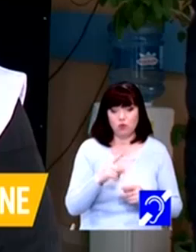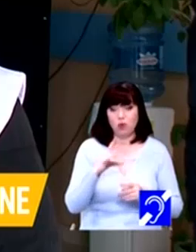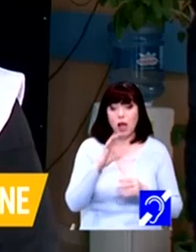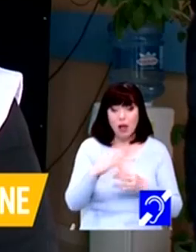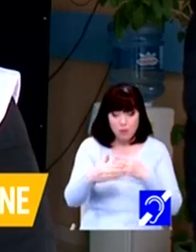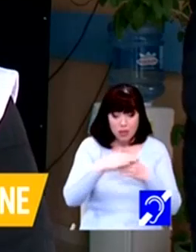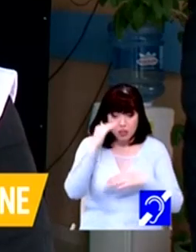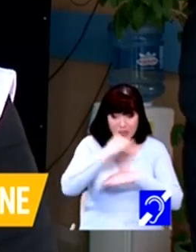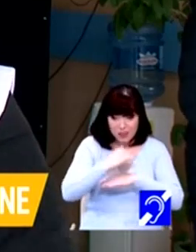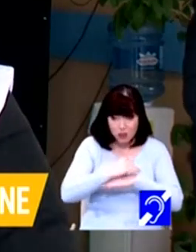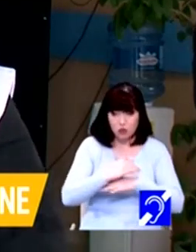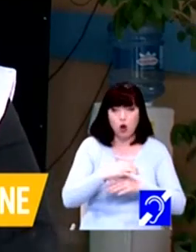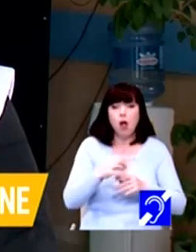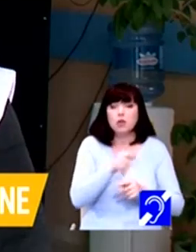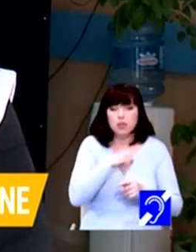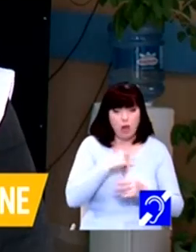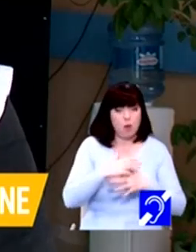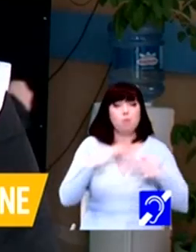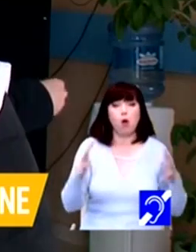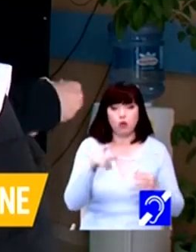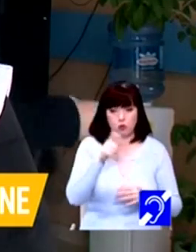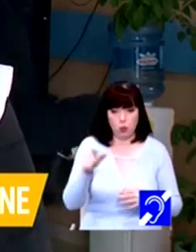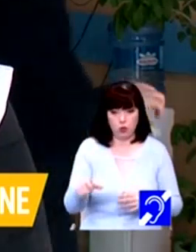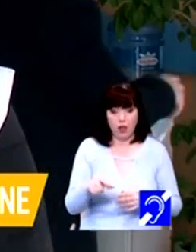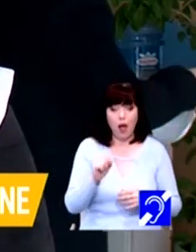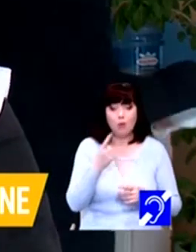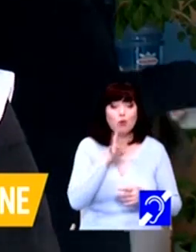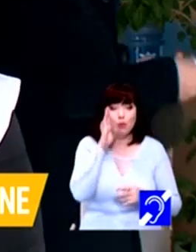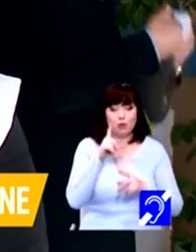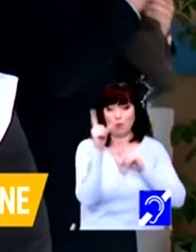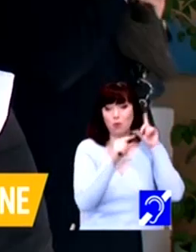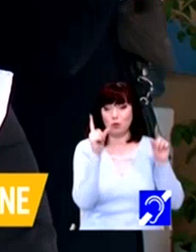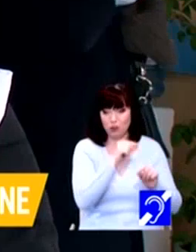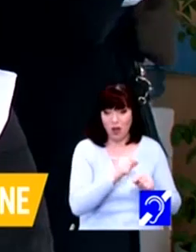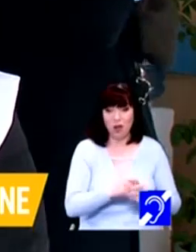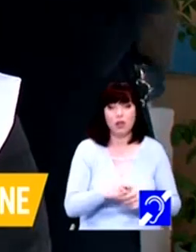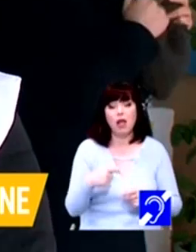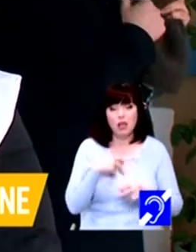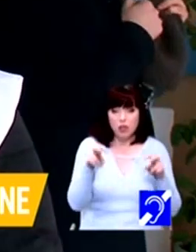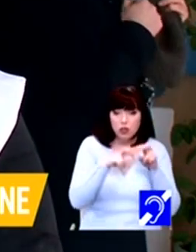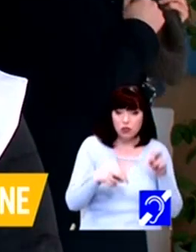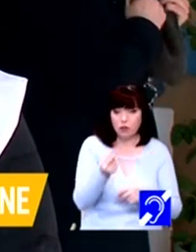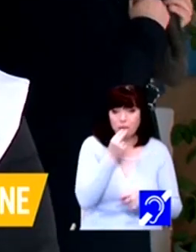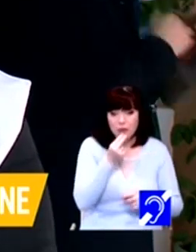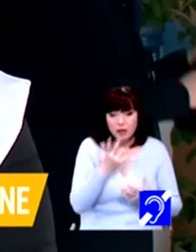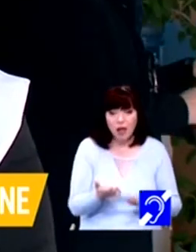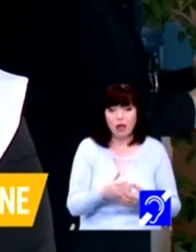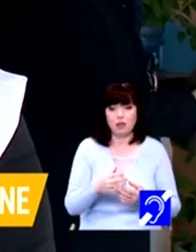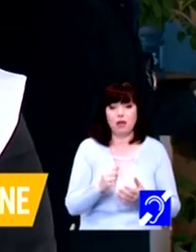oameni, pentru că dimineața deja pleacă. Le găsim cazare spre dimineață și